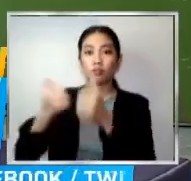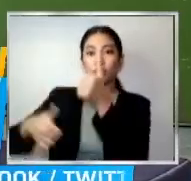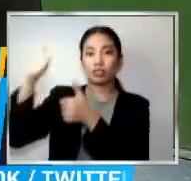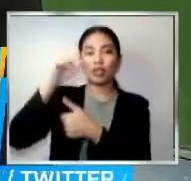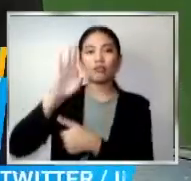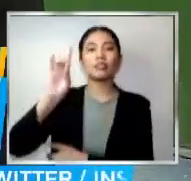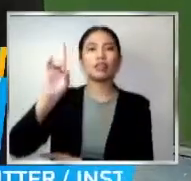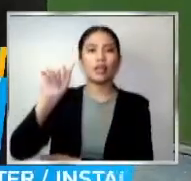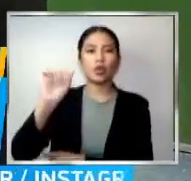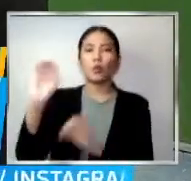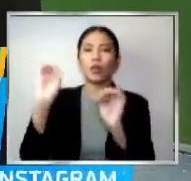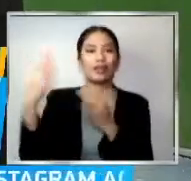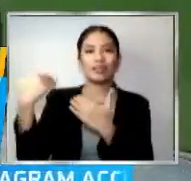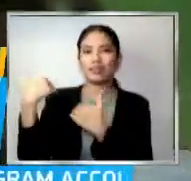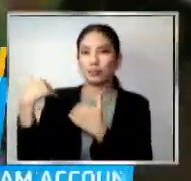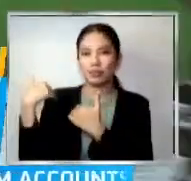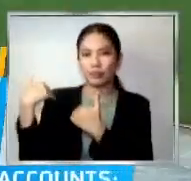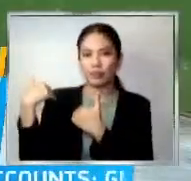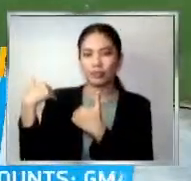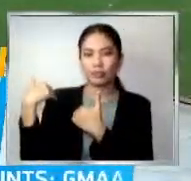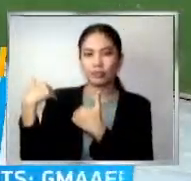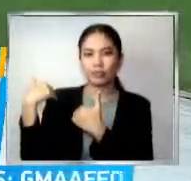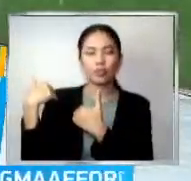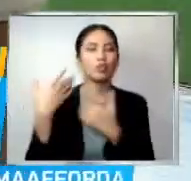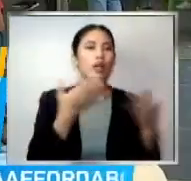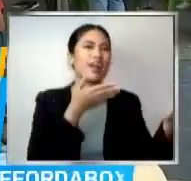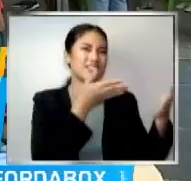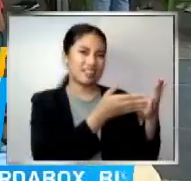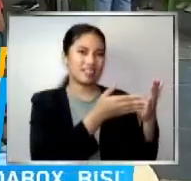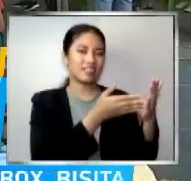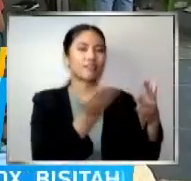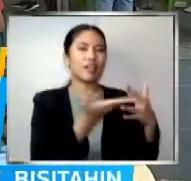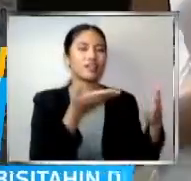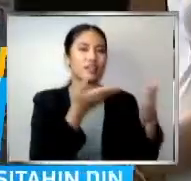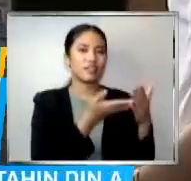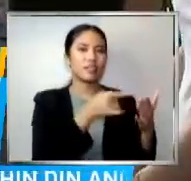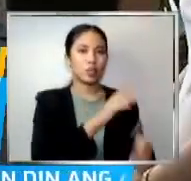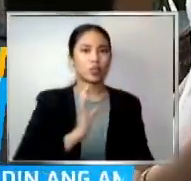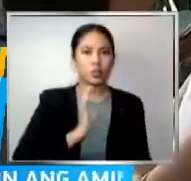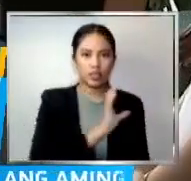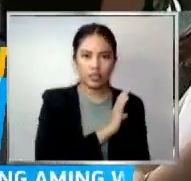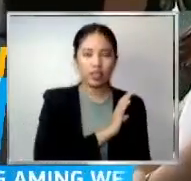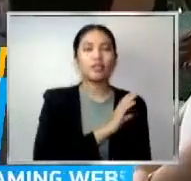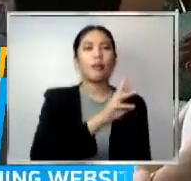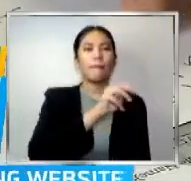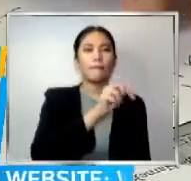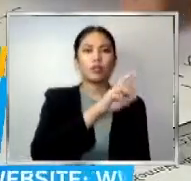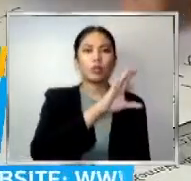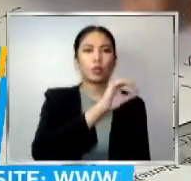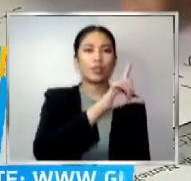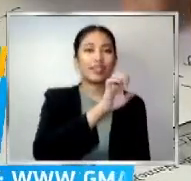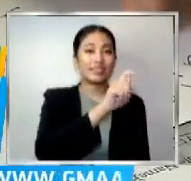FDA kina nakalusugan Party List Representative Mike Defensor at House Deputy Speaker Dante Marcoleta dahil na rin mula sa ibang branch ng